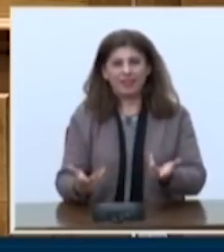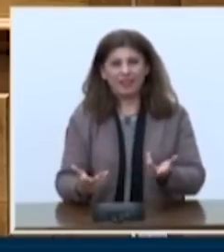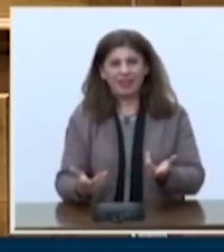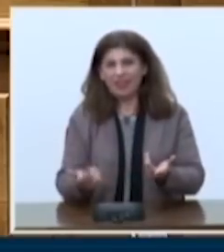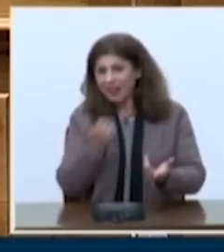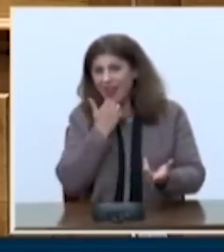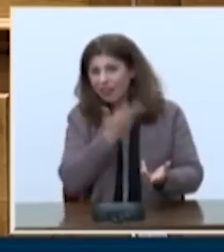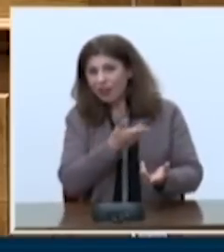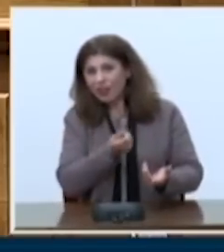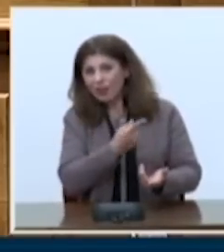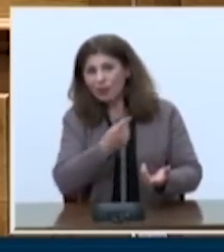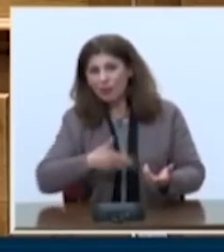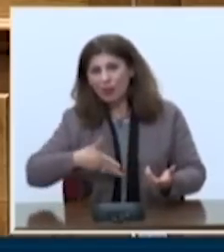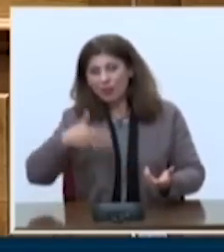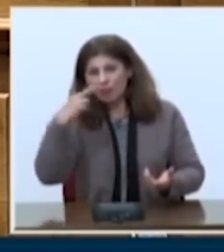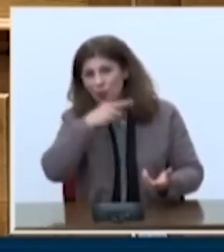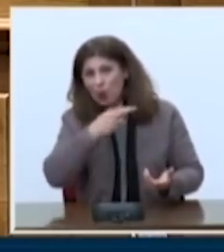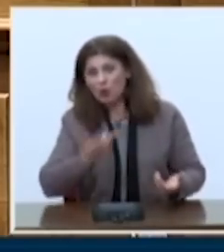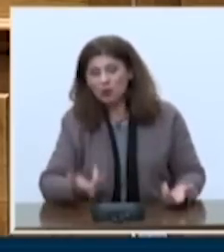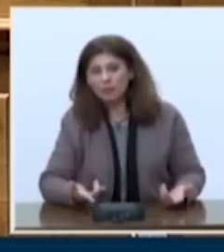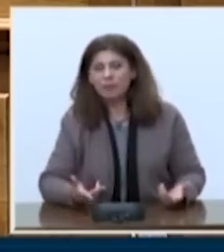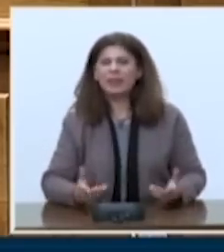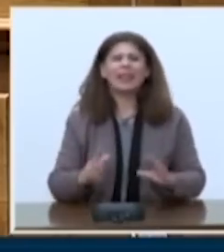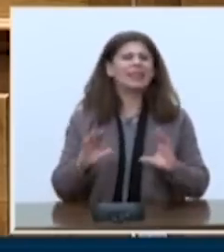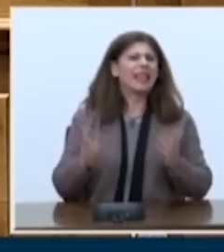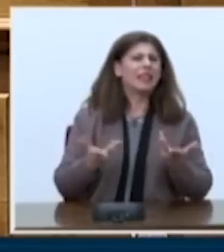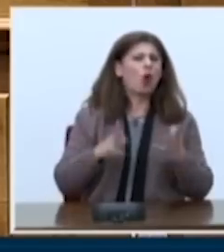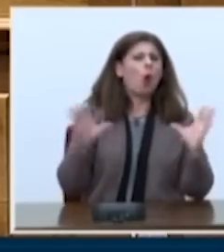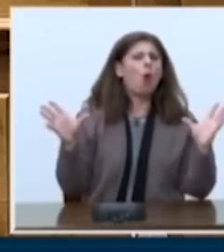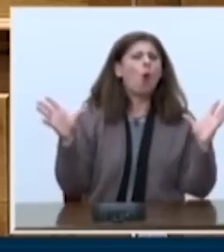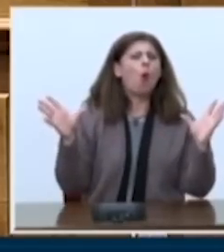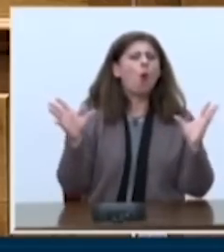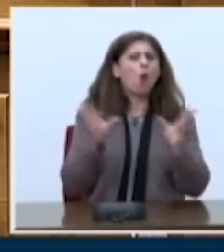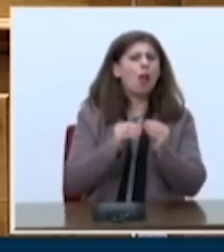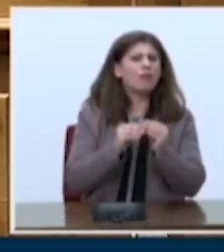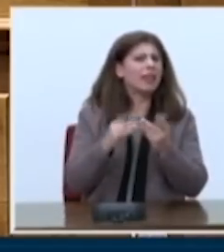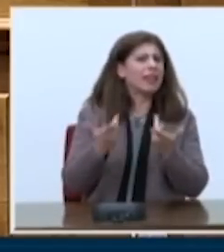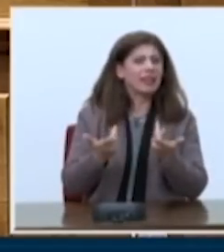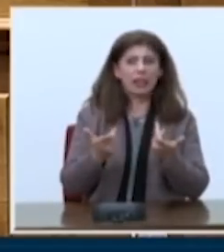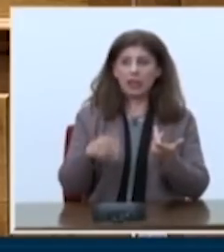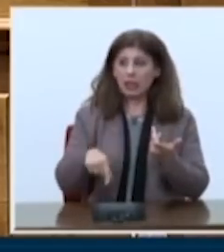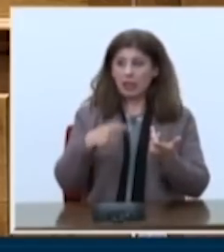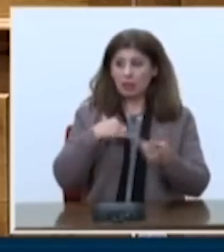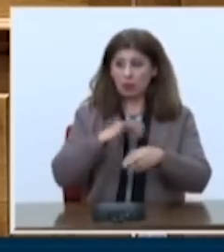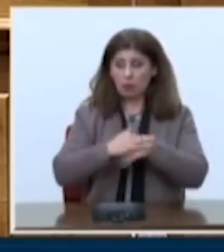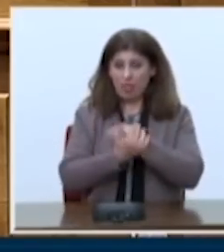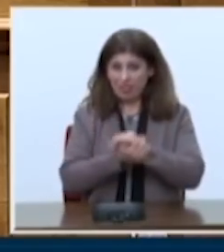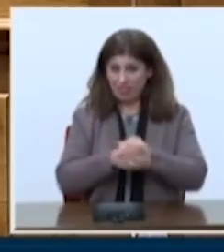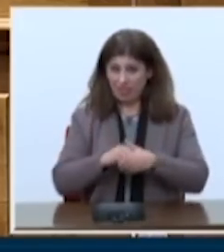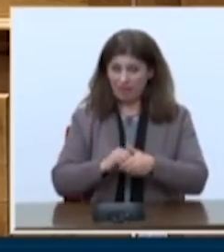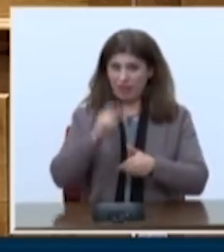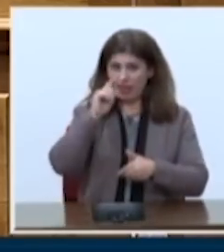το λιγότερο. Και γιατί όλα αυτά? Γιατί προφανώς αυτό που ενδιαφέρει τους